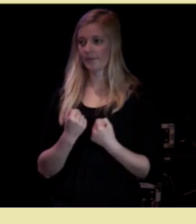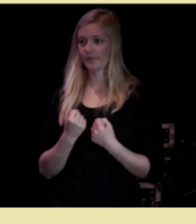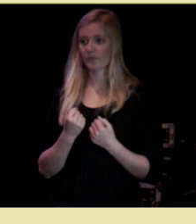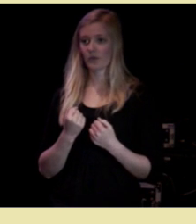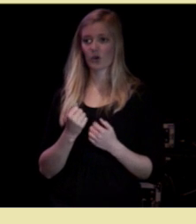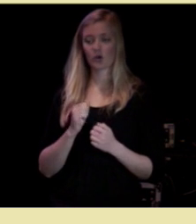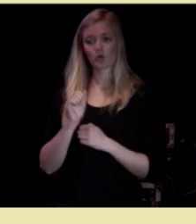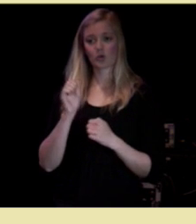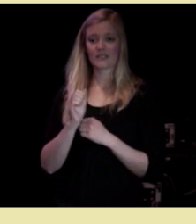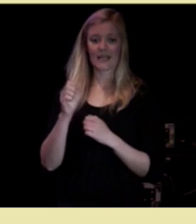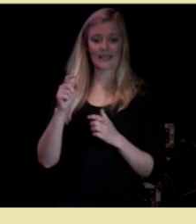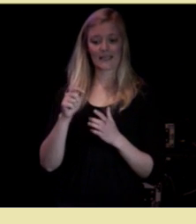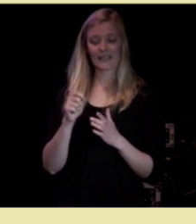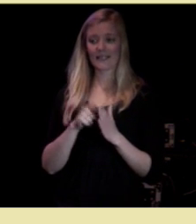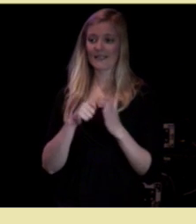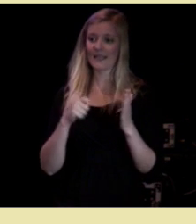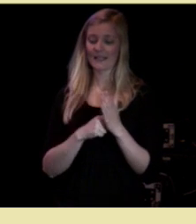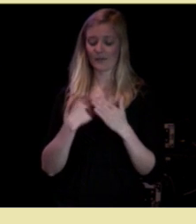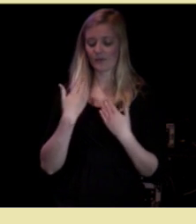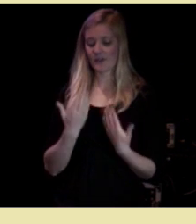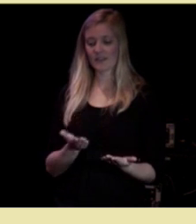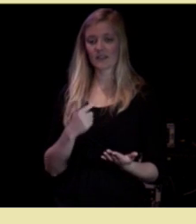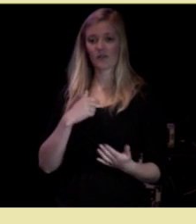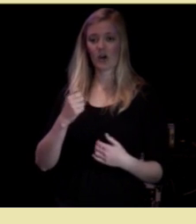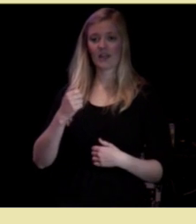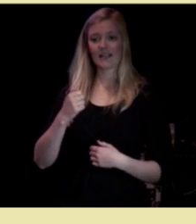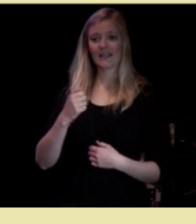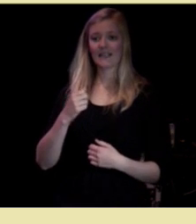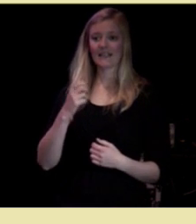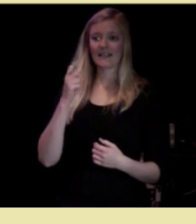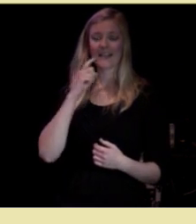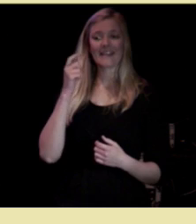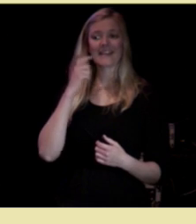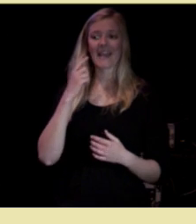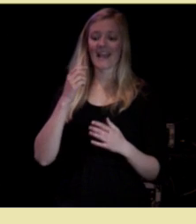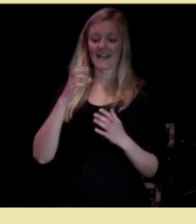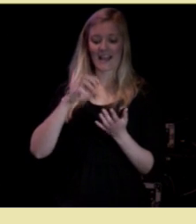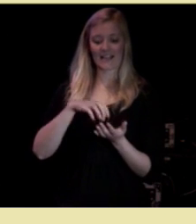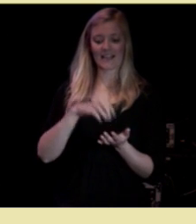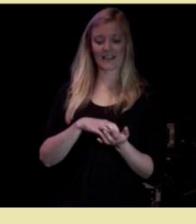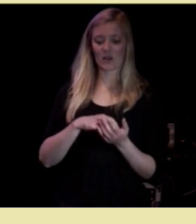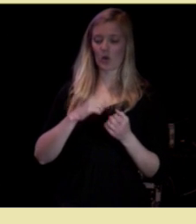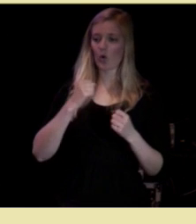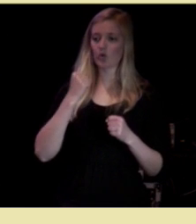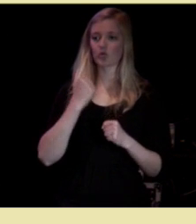Suksesskriteriene viste seg å være den dedikerte enheten og solide faglige plattformen.